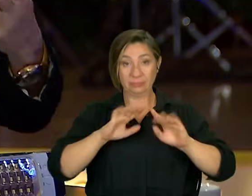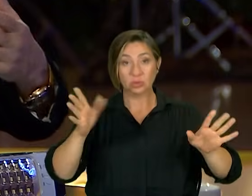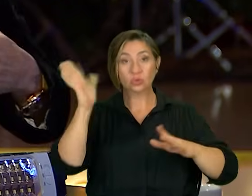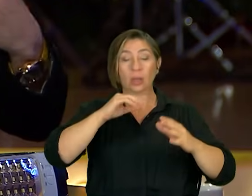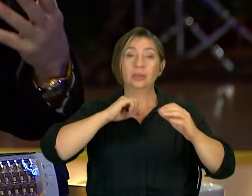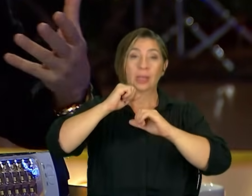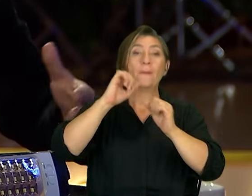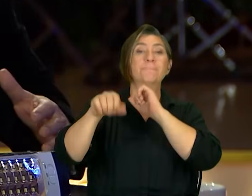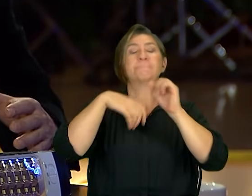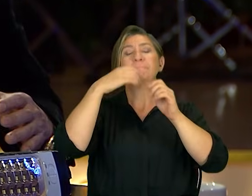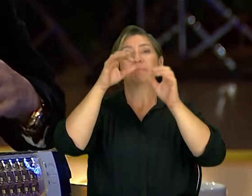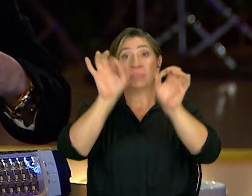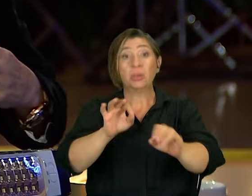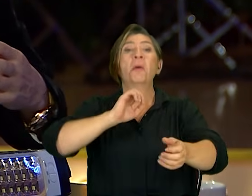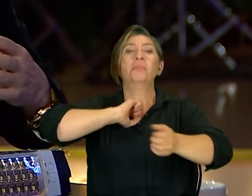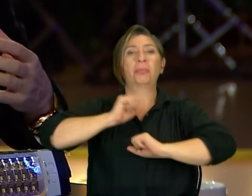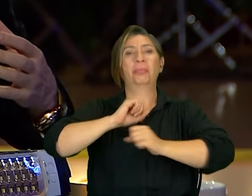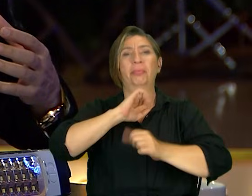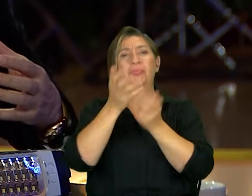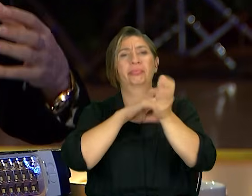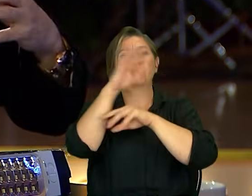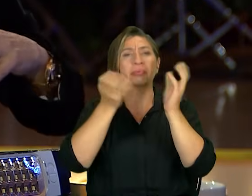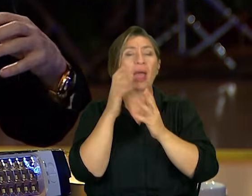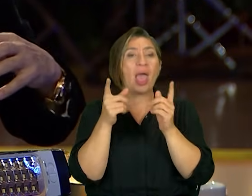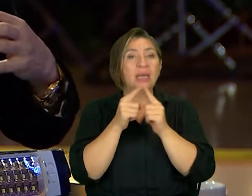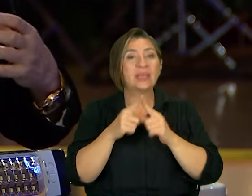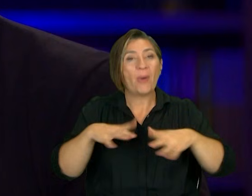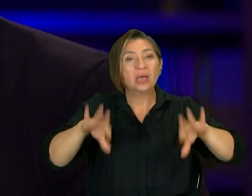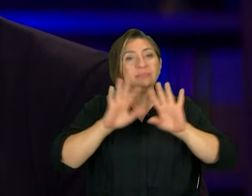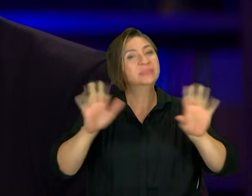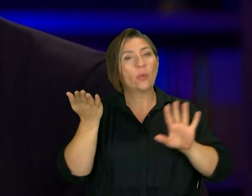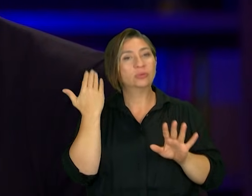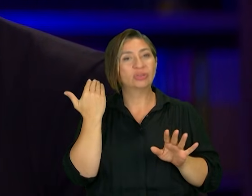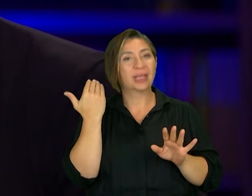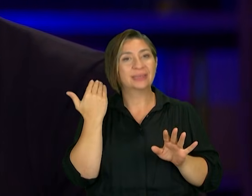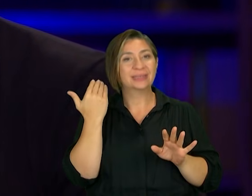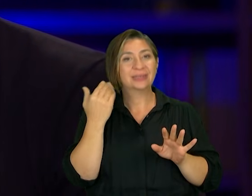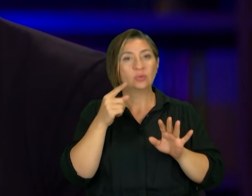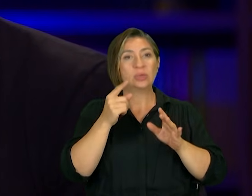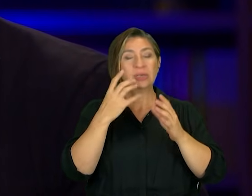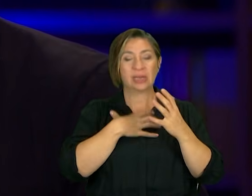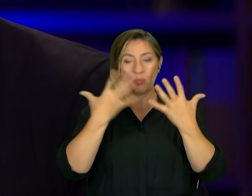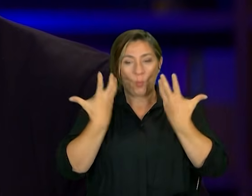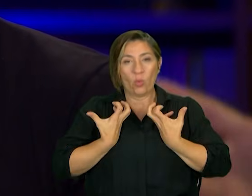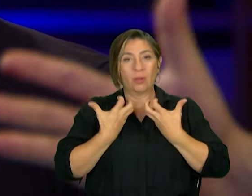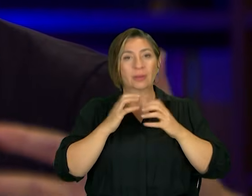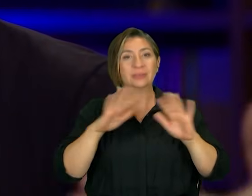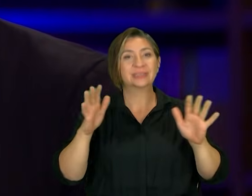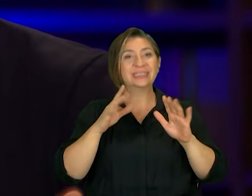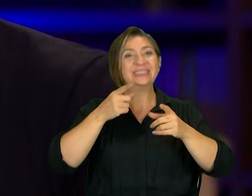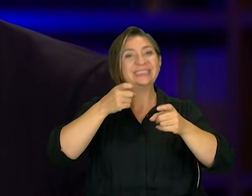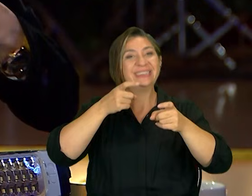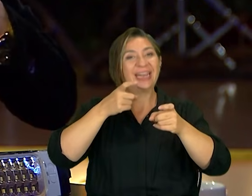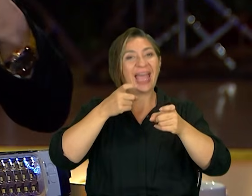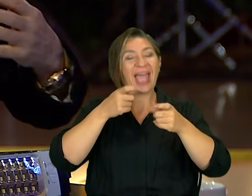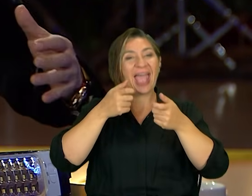sonra artık aksiyonel olarak gibi. Çünkü nasıl söyleyeyim yani bu hareketler yerleşmiş Süreklilik oluyor. Süreklilik var. Çünkü. Silah eğitimi